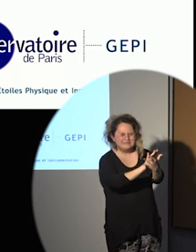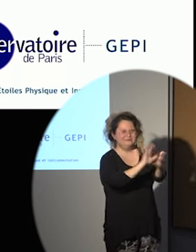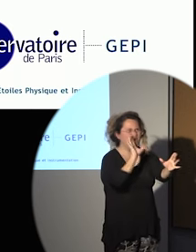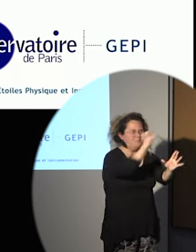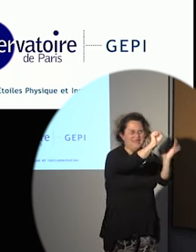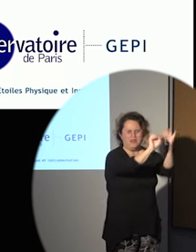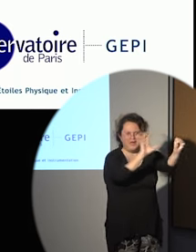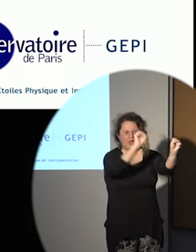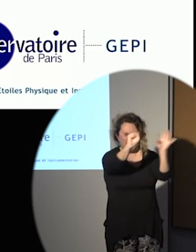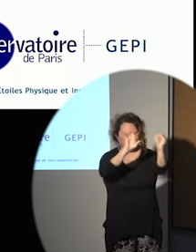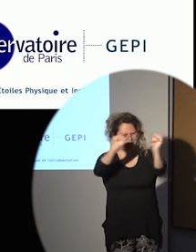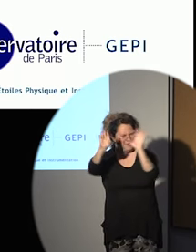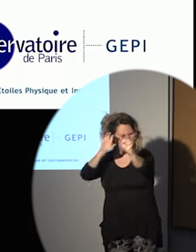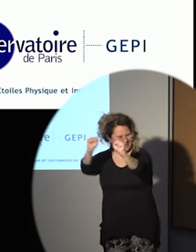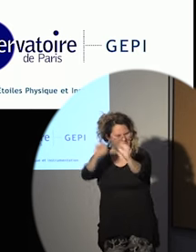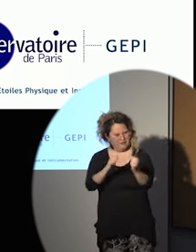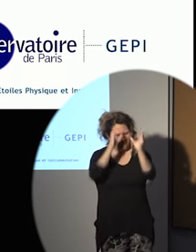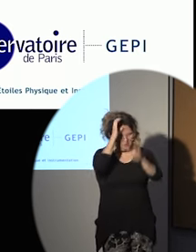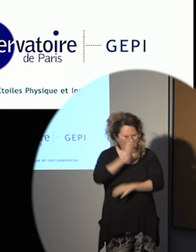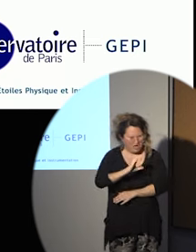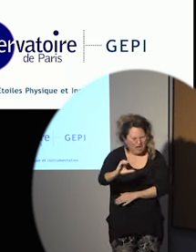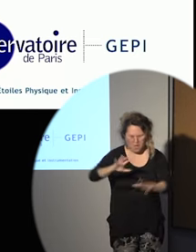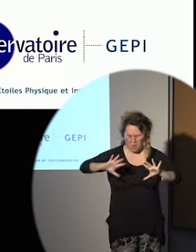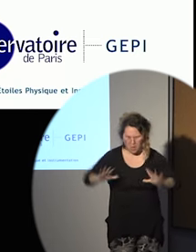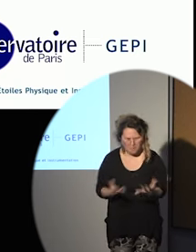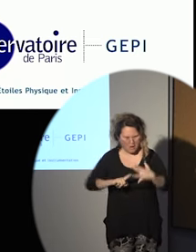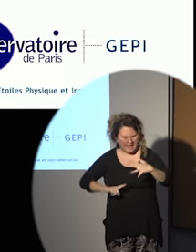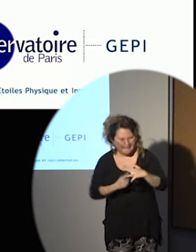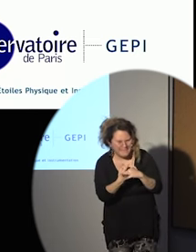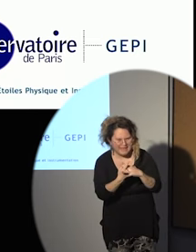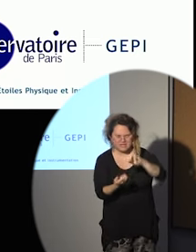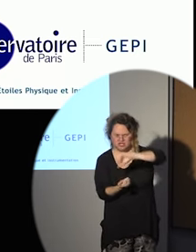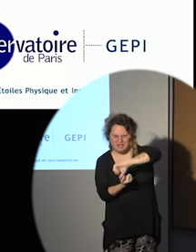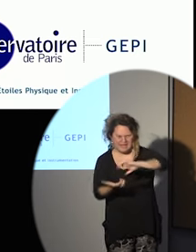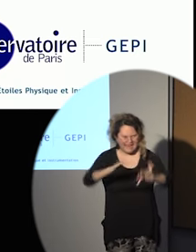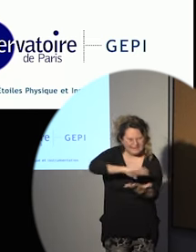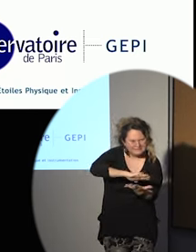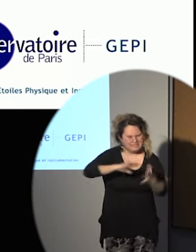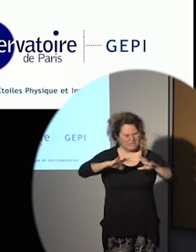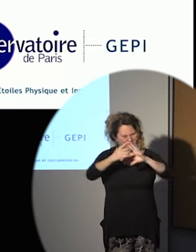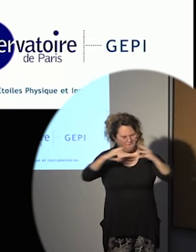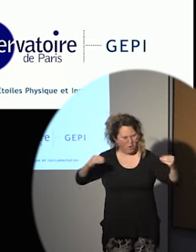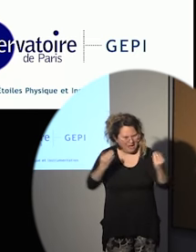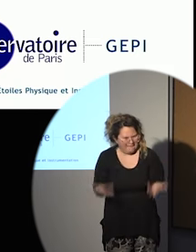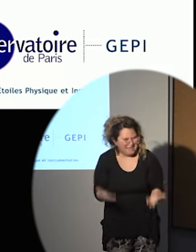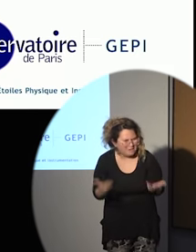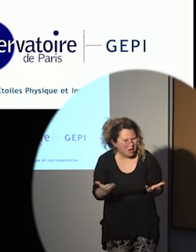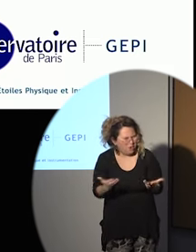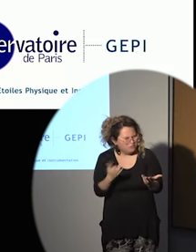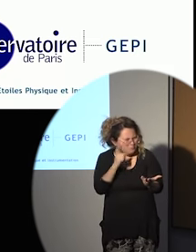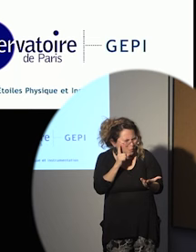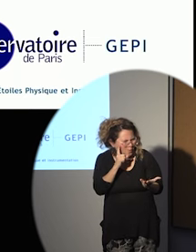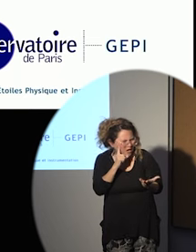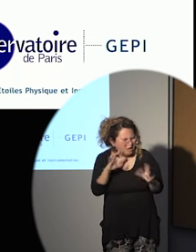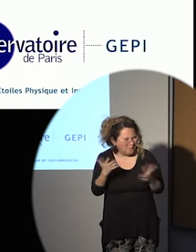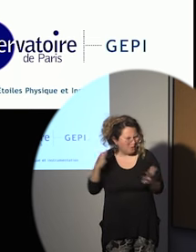faire passer, la formation des galaxies, comment les galaxies se forment, comment elles deviennent ce qu'on connaît aujourd'hui. Pour finalement maintenant travailler